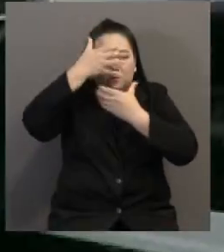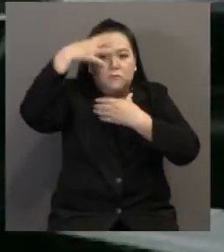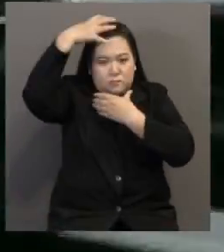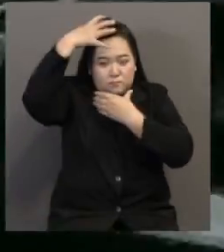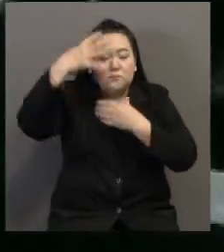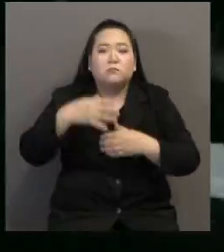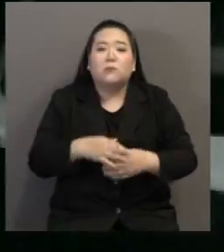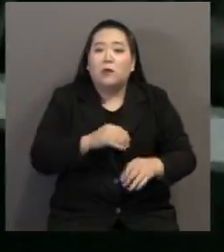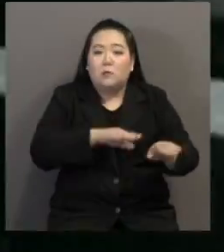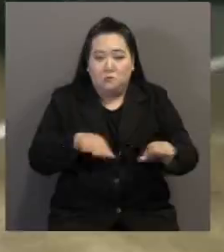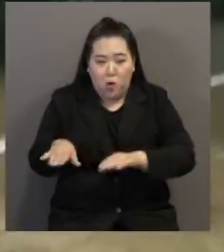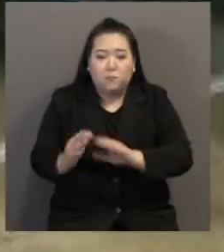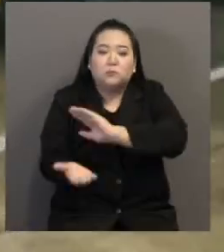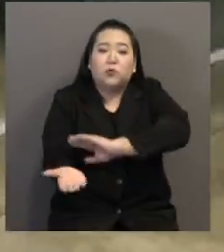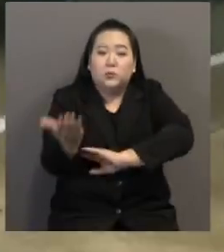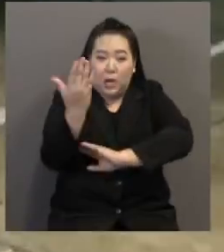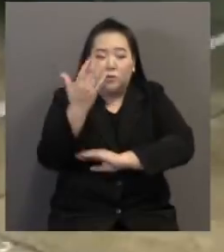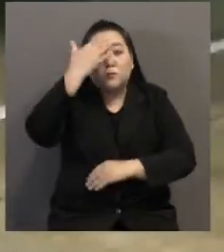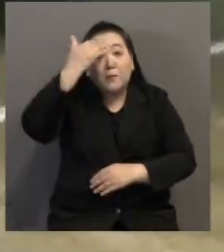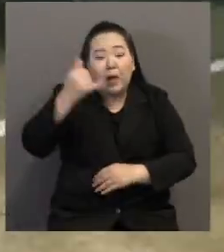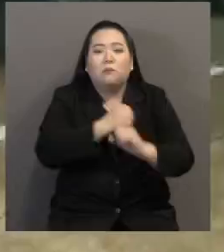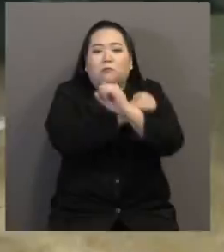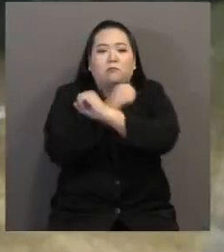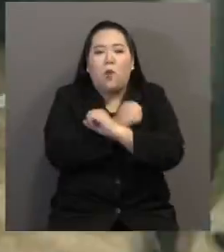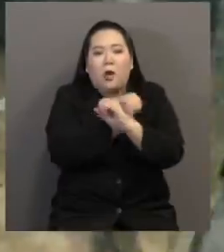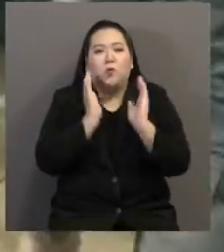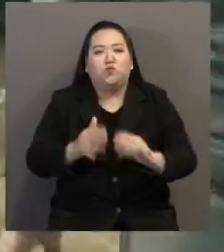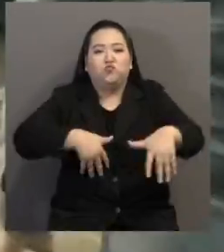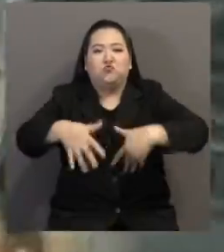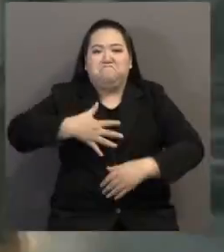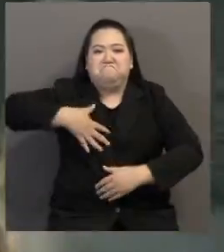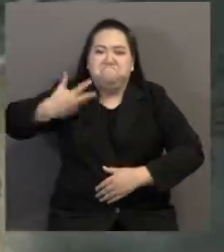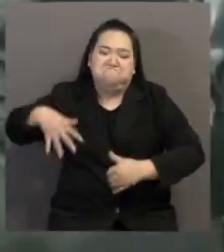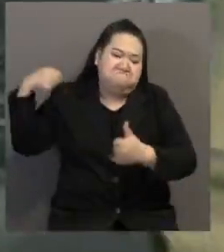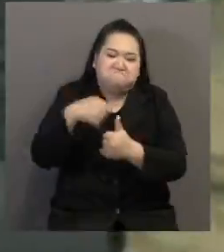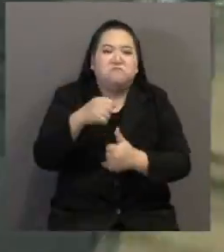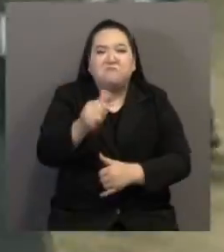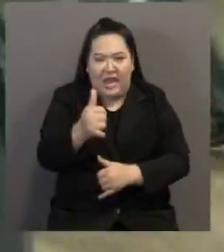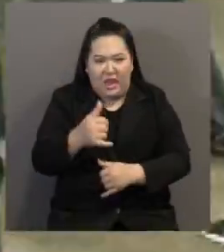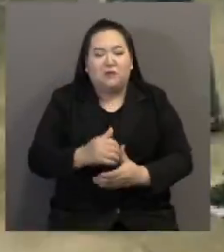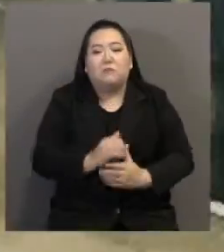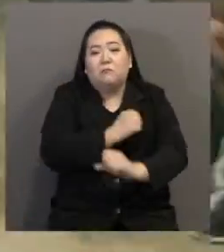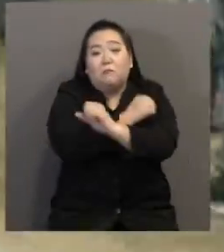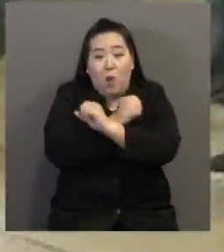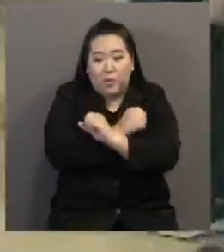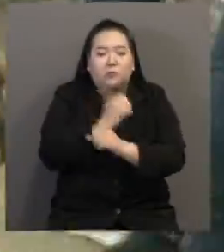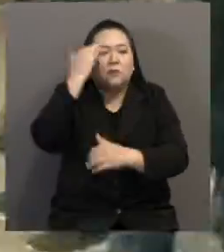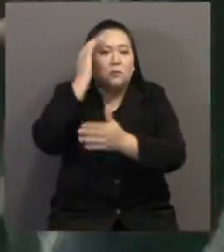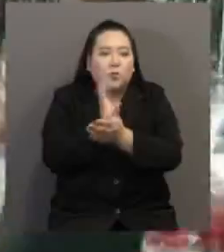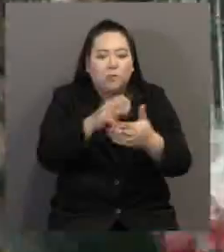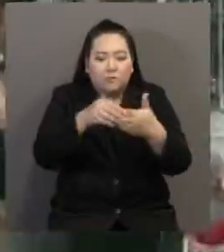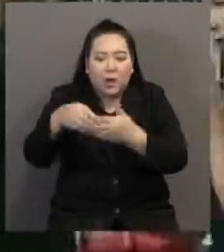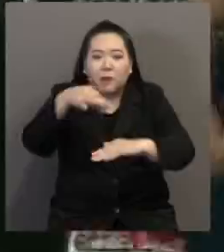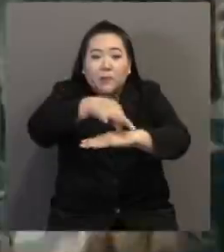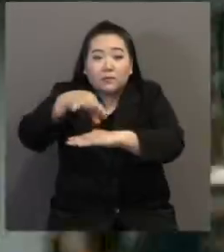ำลังเลือกช่วงเวลาเช้าตรู่ค่ะเพื่อเป็นการป้องกันการถูกรุมประชาทันตำรวจนำตัวผู้ต้องหาไปทำแผน7จุดด้วยกันนะค